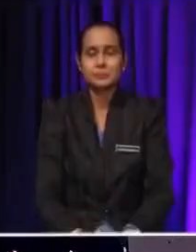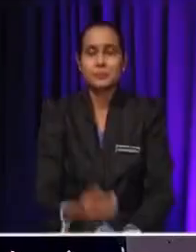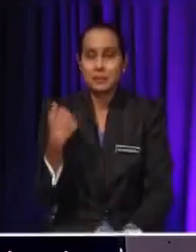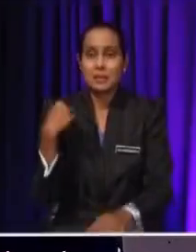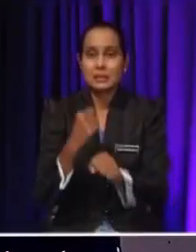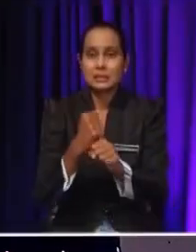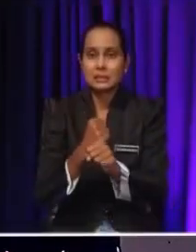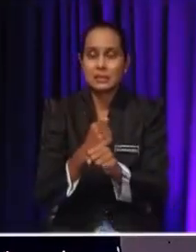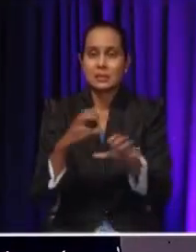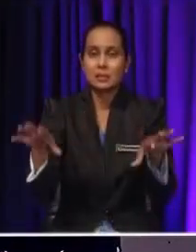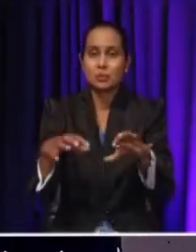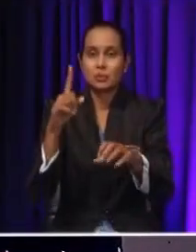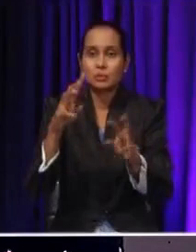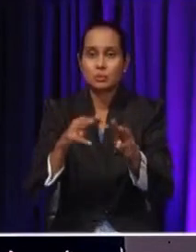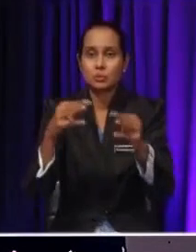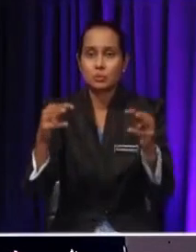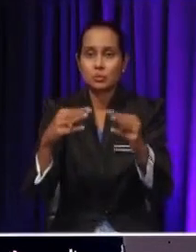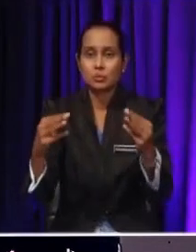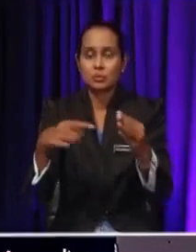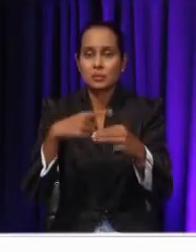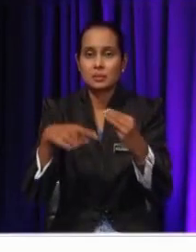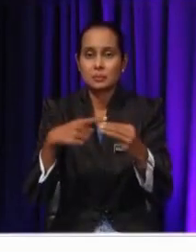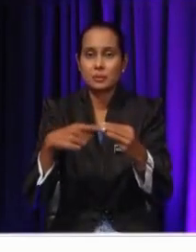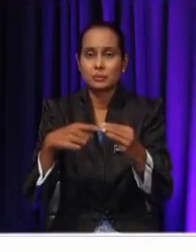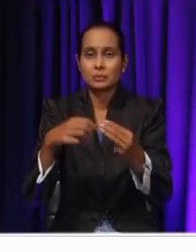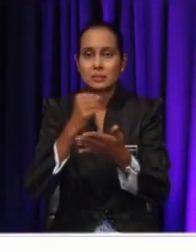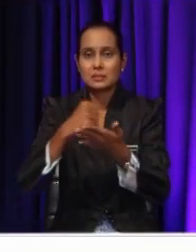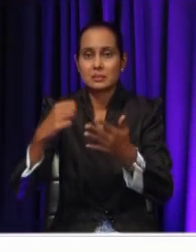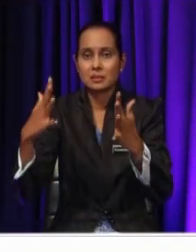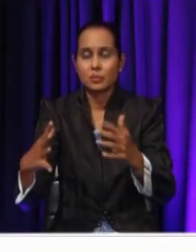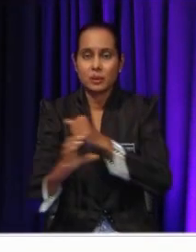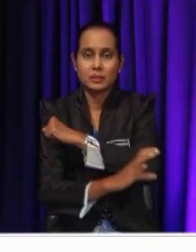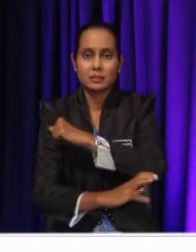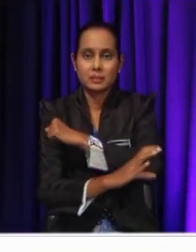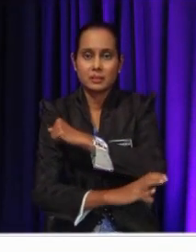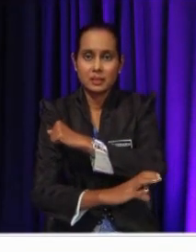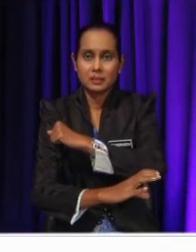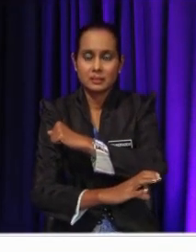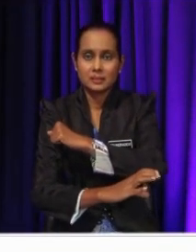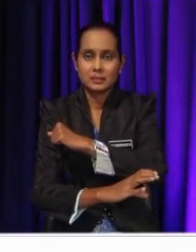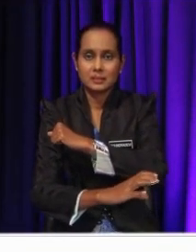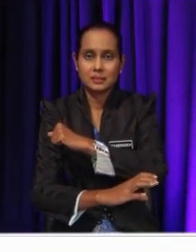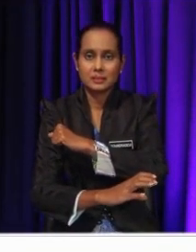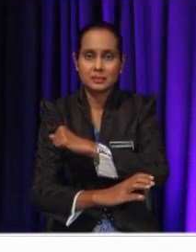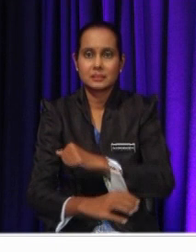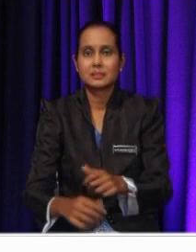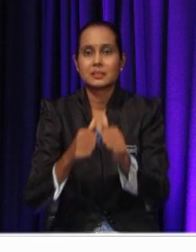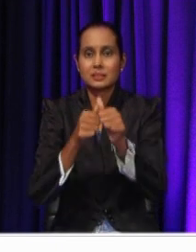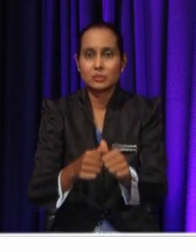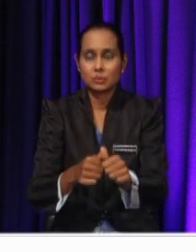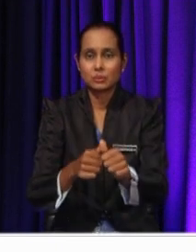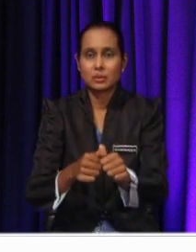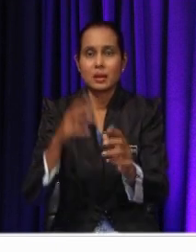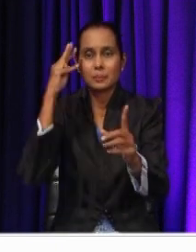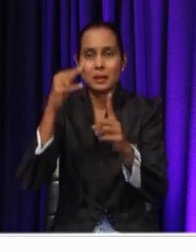tentang salah seorang sastrawan negara dan karya yang dihasilkan oleh Beliau maklumat hendaklah dicari melalui plantae ada lima atau